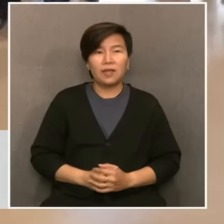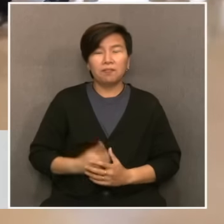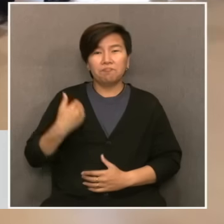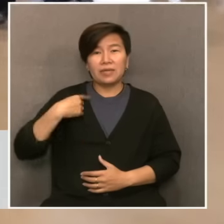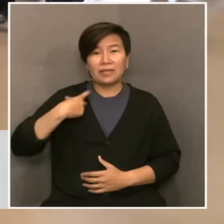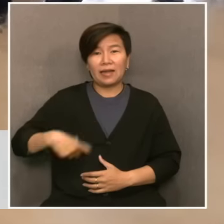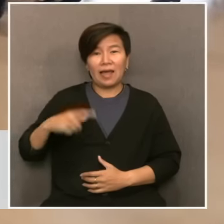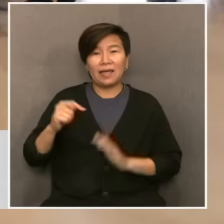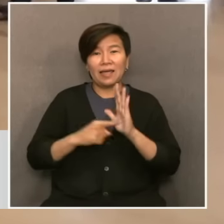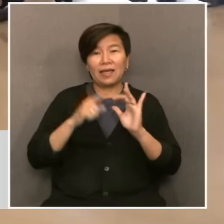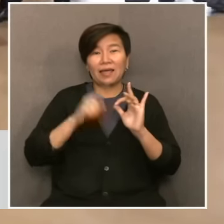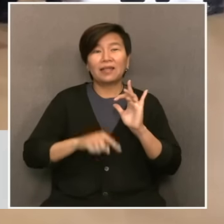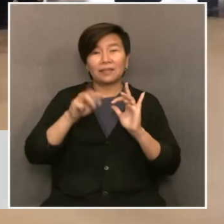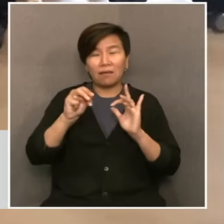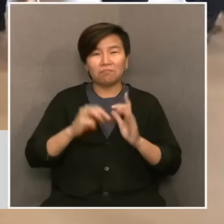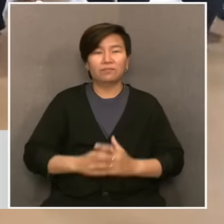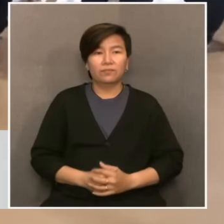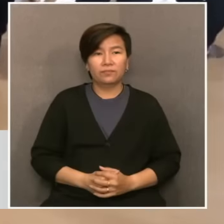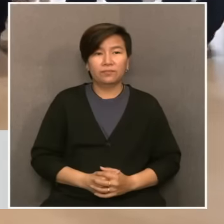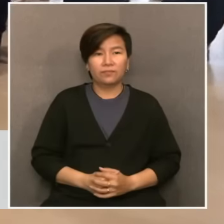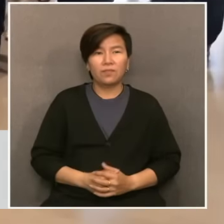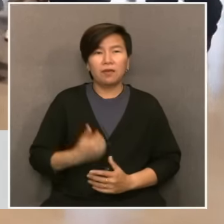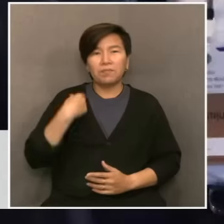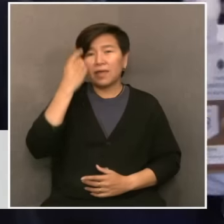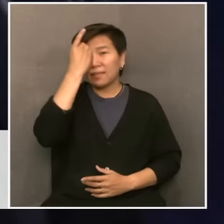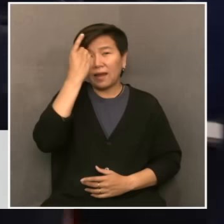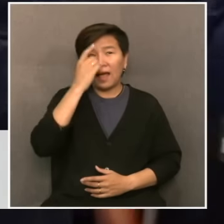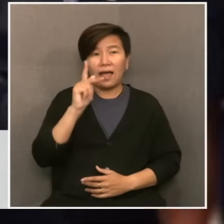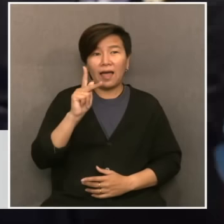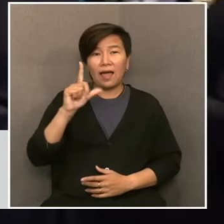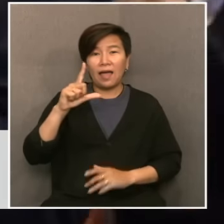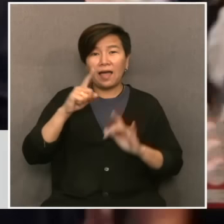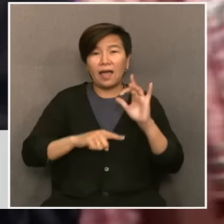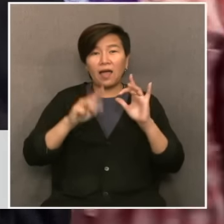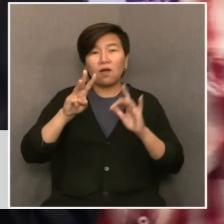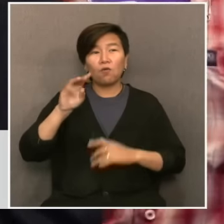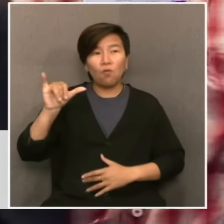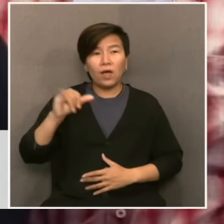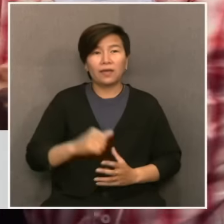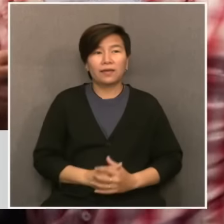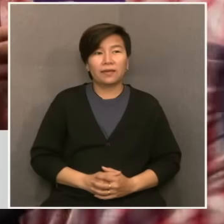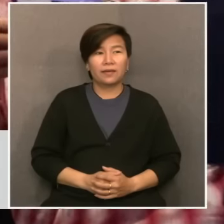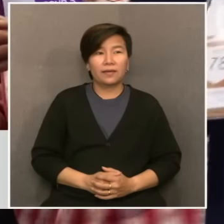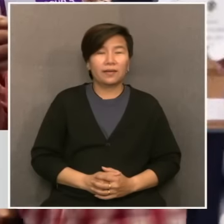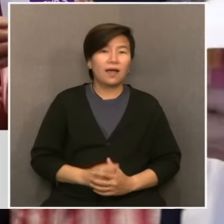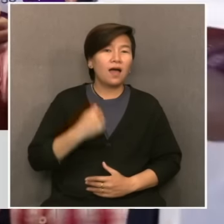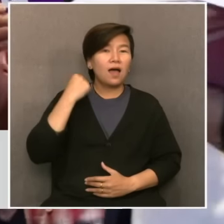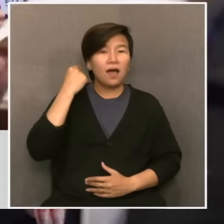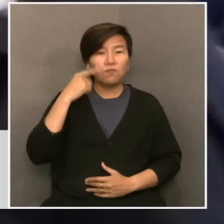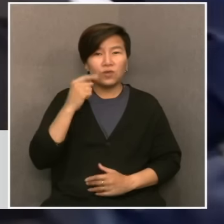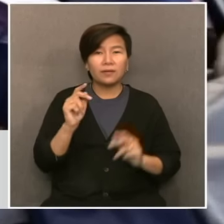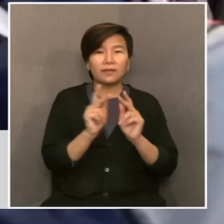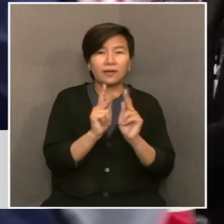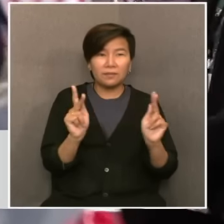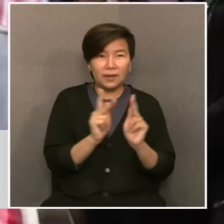นายฐานุพงศ์ศักดิ์ธนาวัฒน์หรือกล้วยเชิญยิ้มดารานักแสดงนางอังคณานีละภัยจิตอดีตกรรมการสิทธิมนุษ